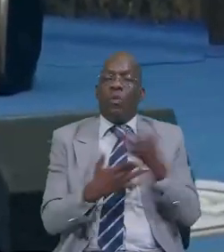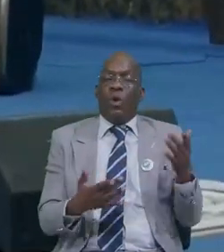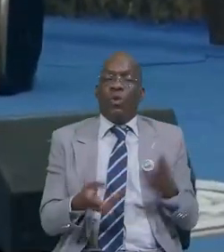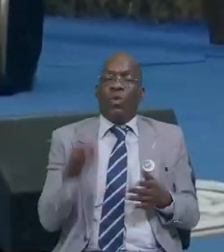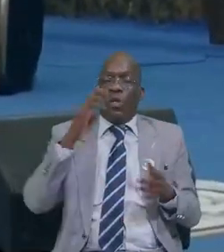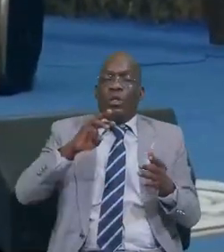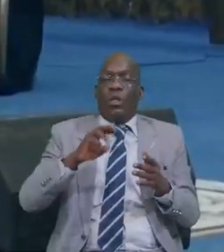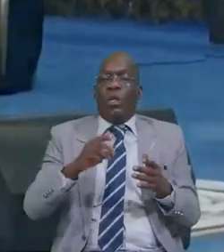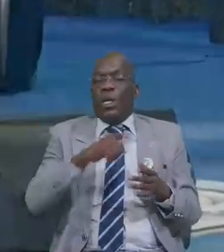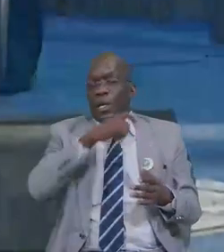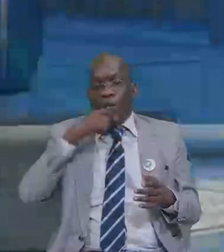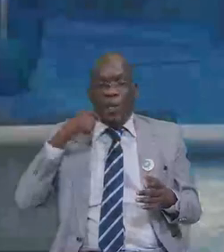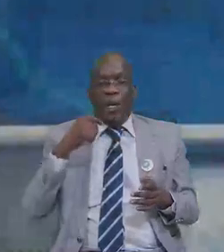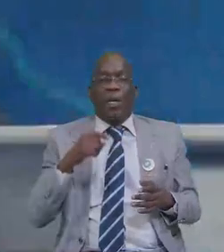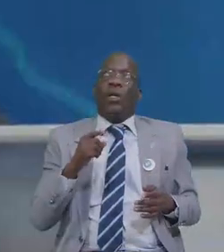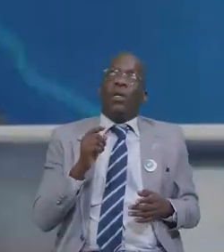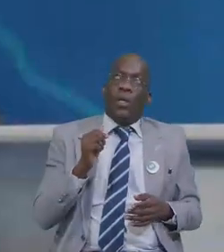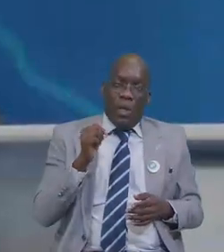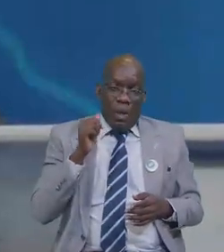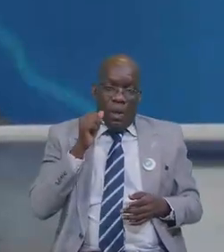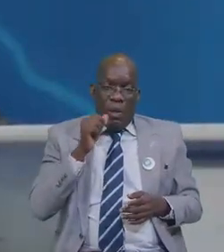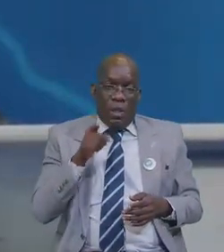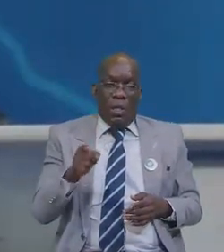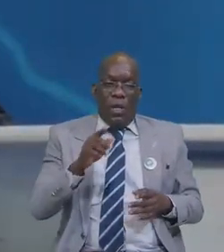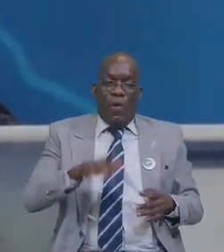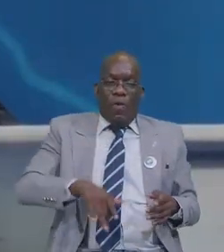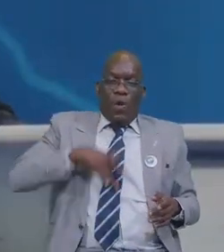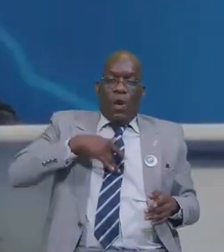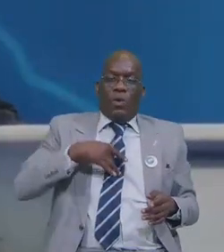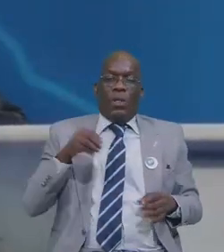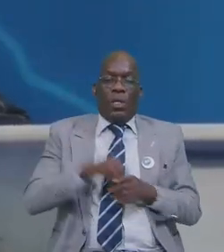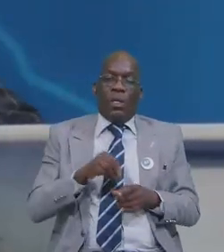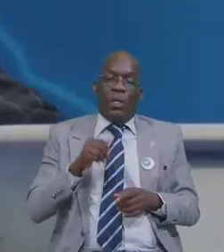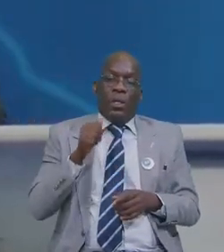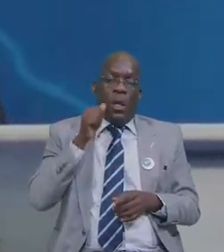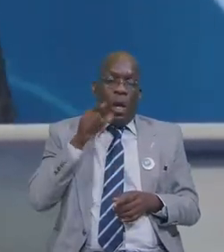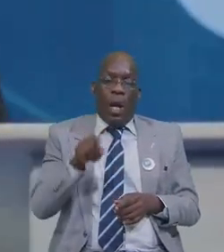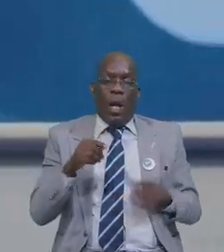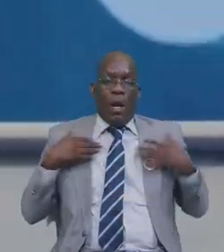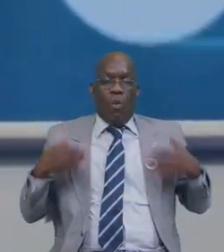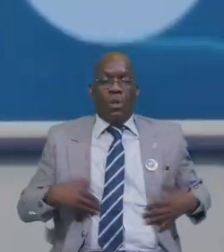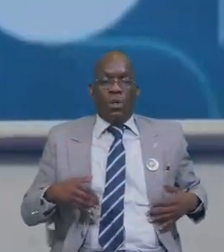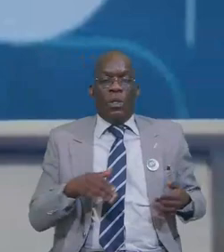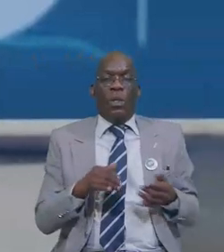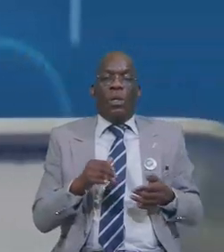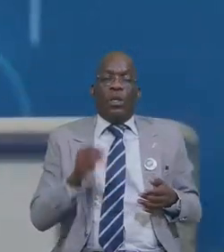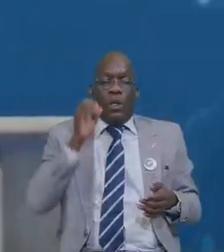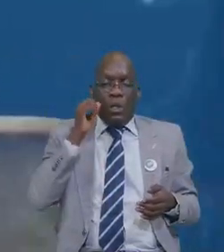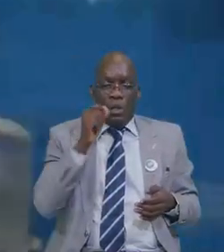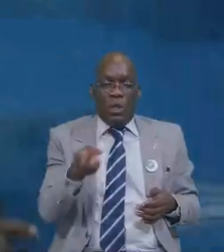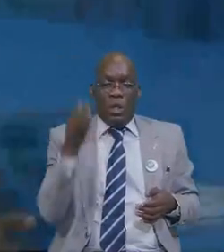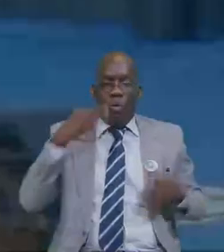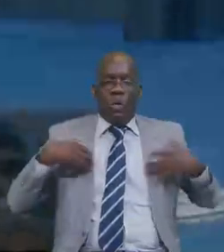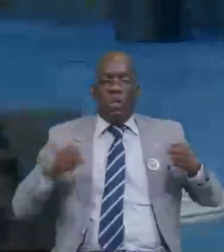et elle sentit dans son corps qu'elle était guérie de son mal. Verset